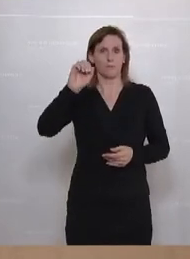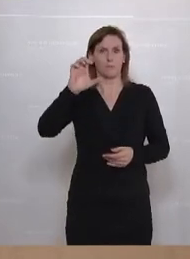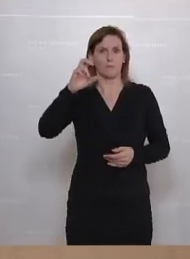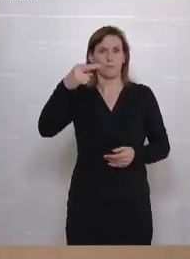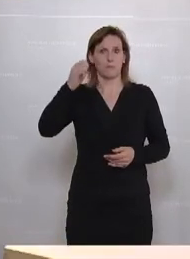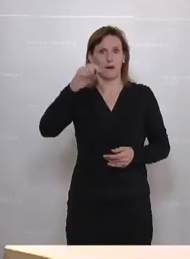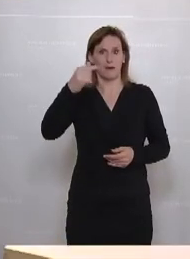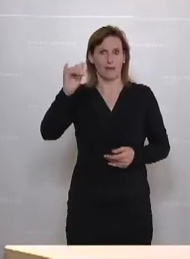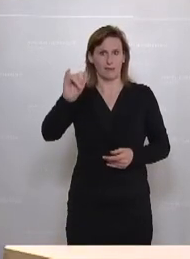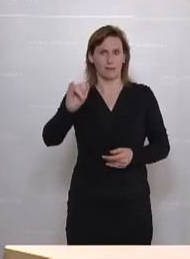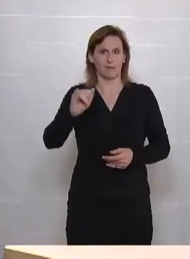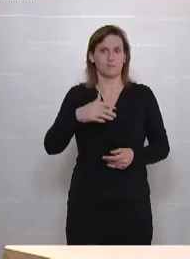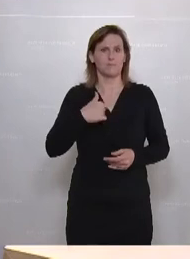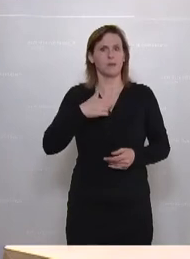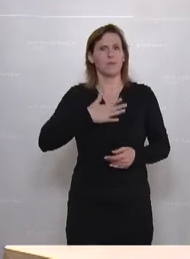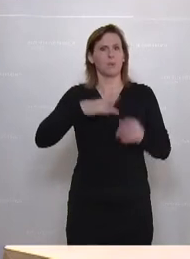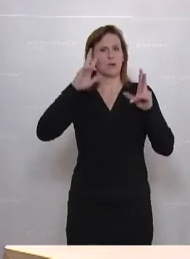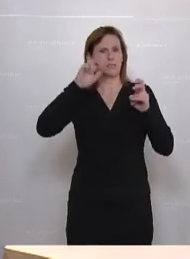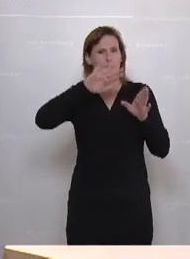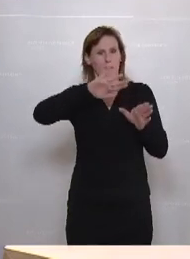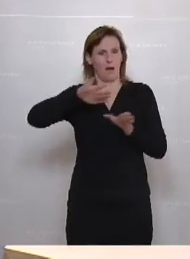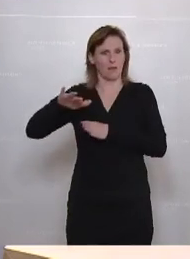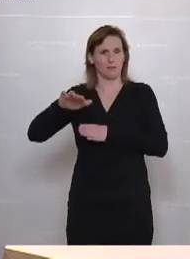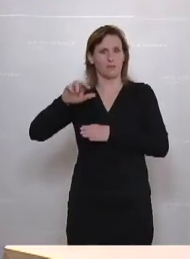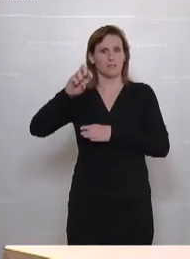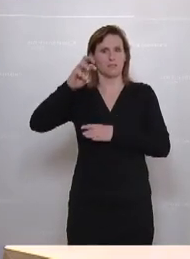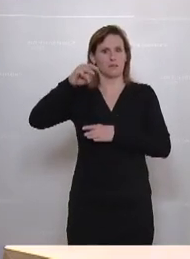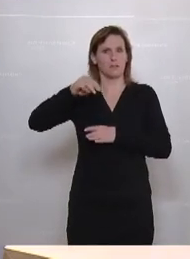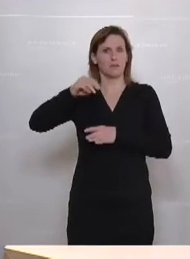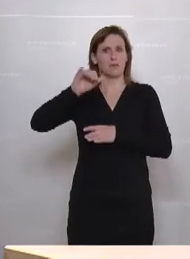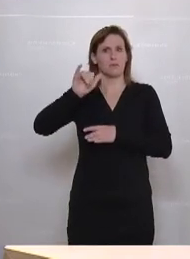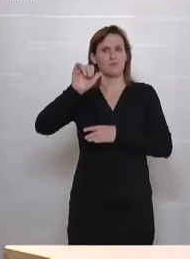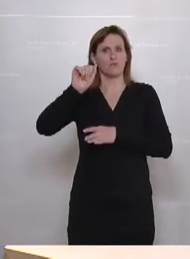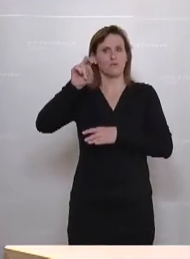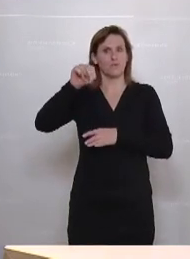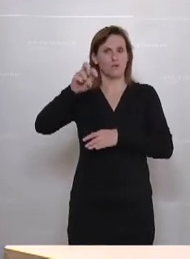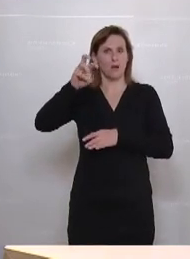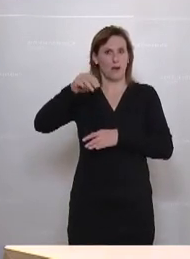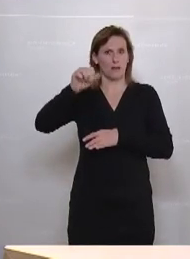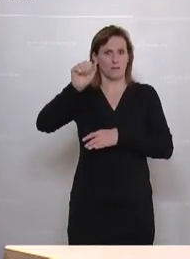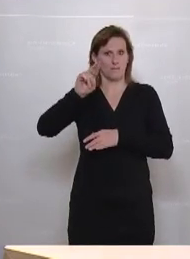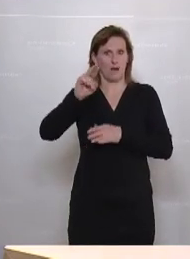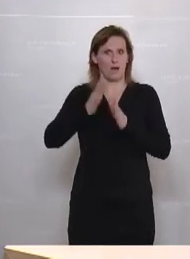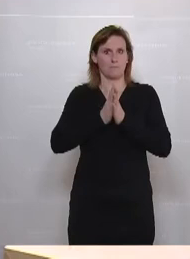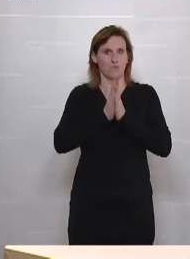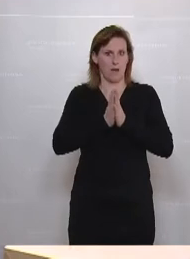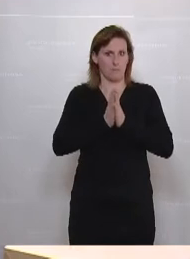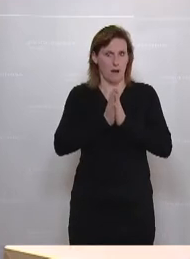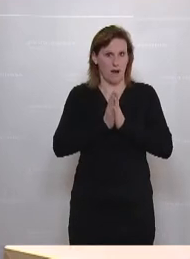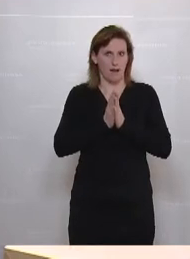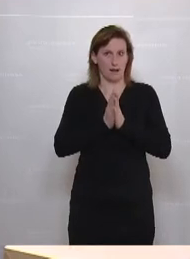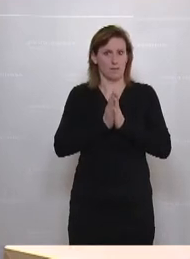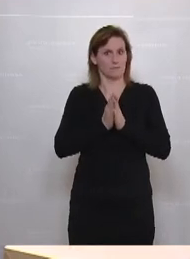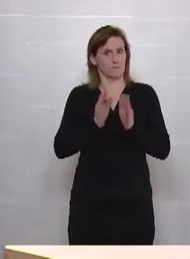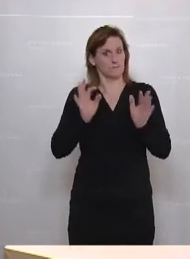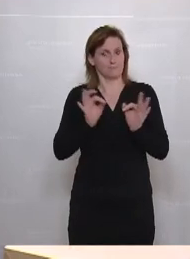Ich möchte zu einem ganz anderen Thema kommen, und zwar Myanmar. Da gibt es eine durchaus dramatische Dynamik in dem Land. Und